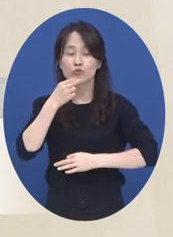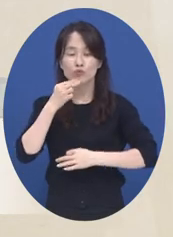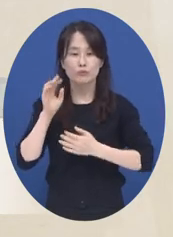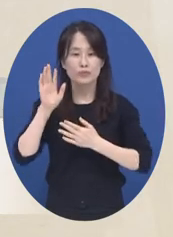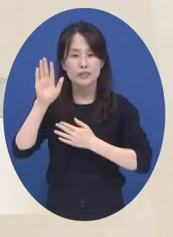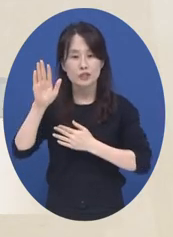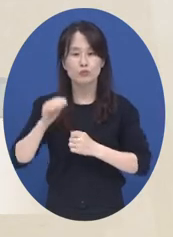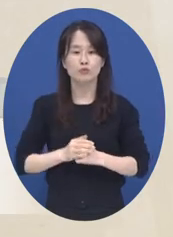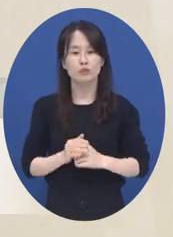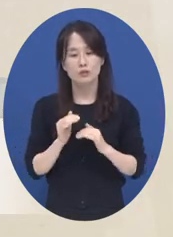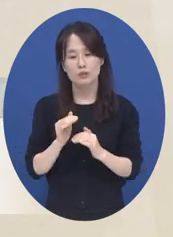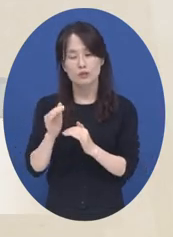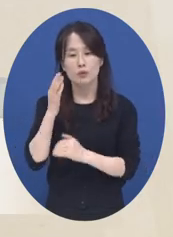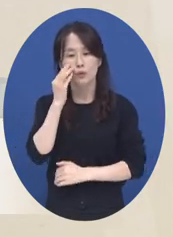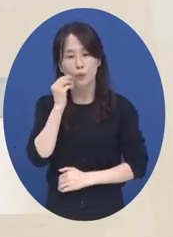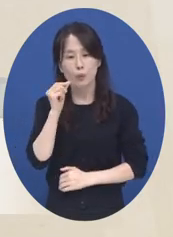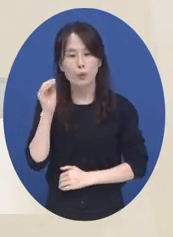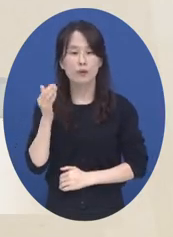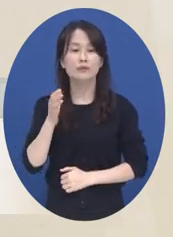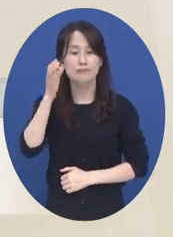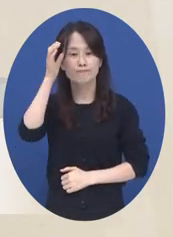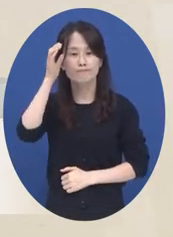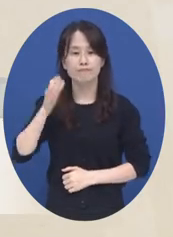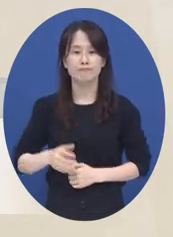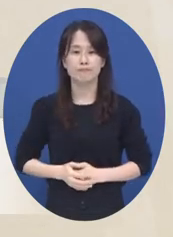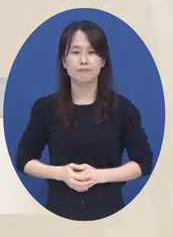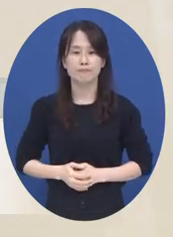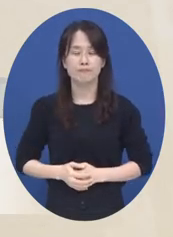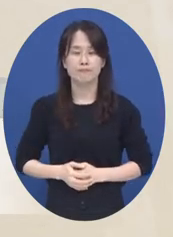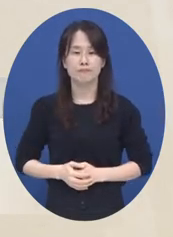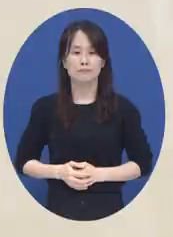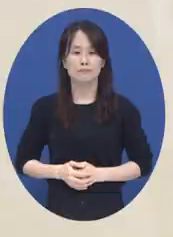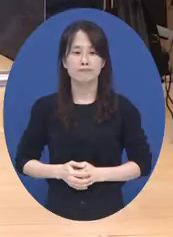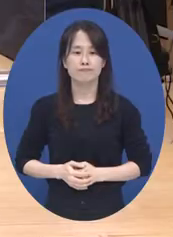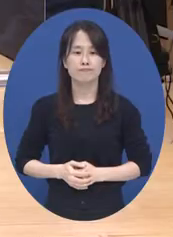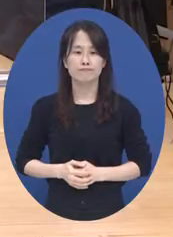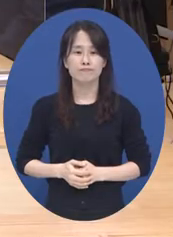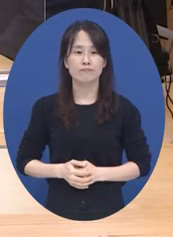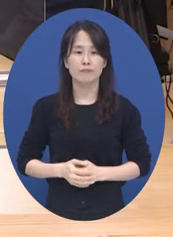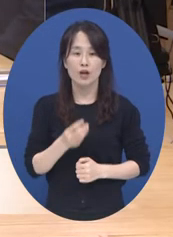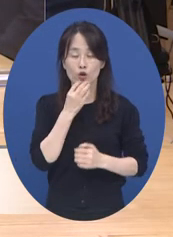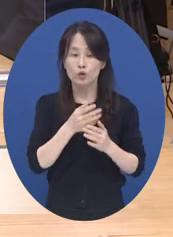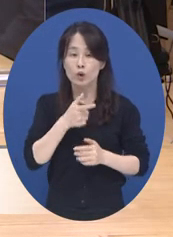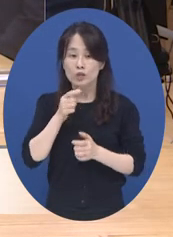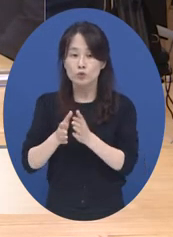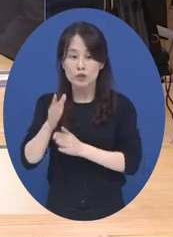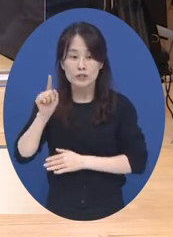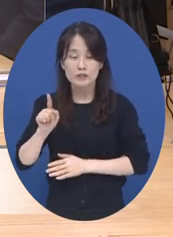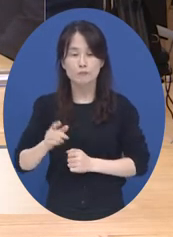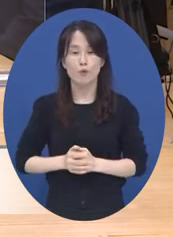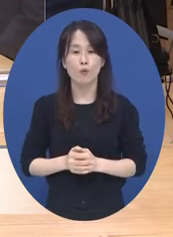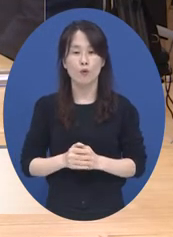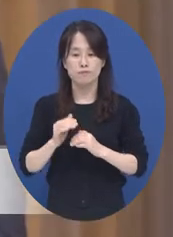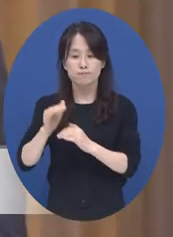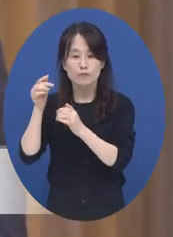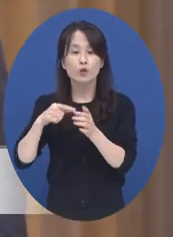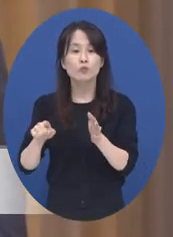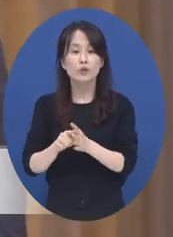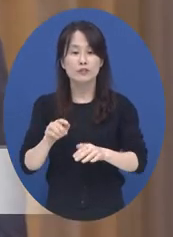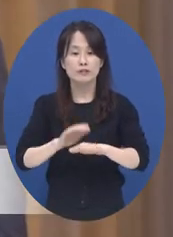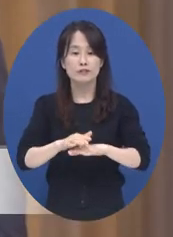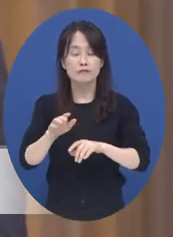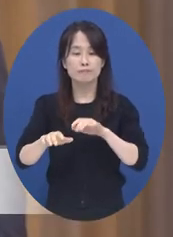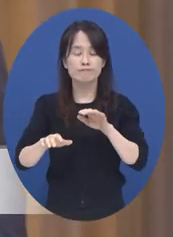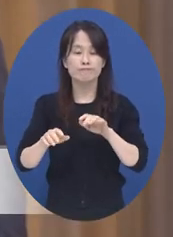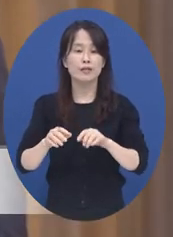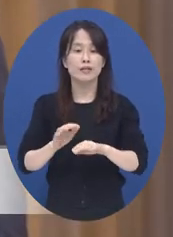밑그림과 그리고 또 차질없는 이후 추진이 되기를 기대하면서. 경기도와 수원시는 공동 협력사항 추진을 위한 각